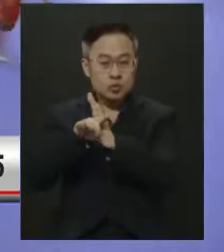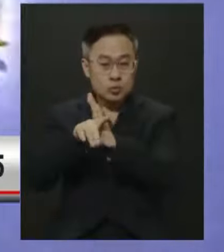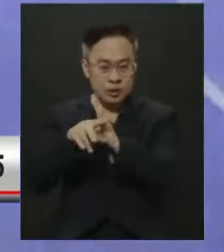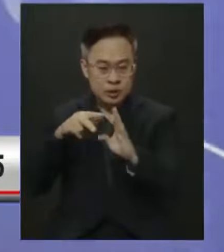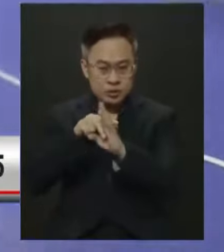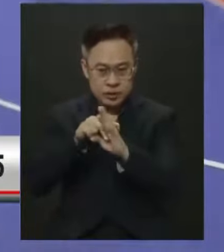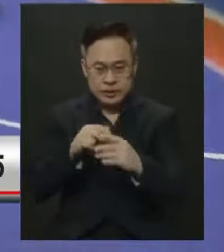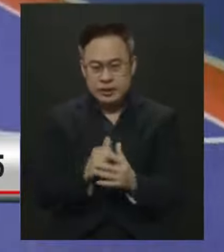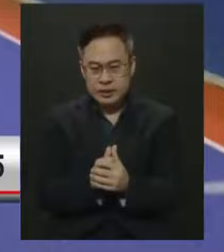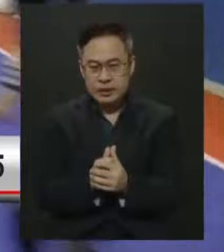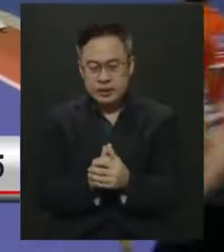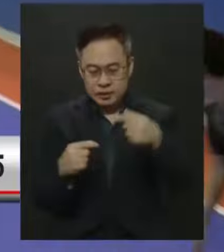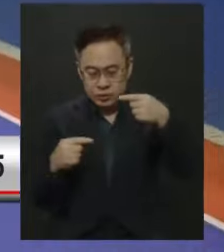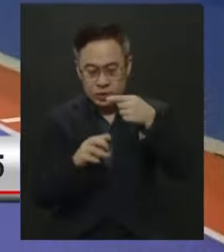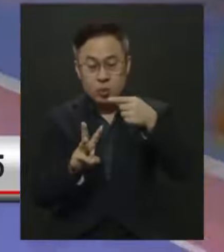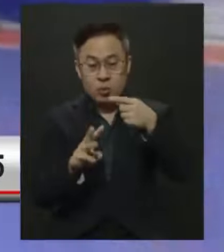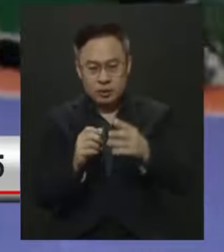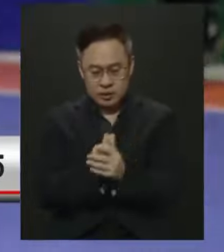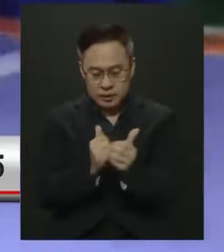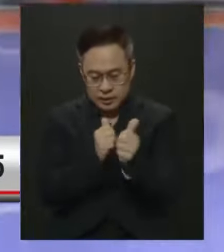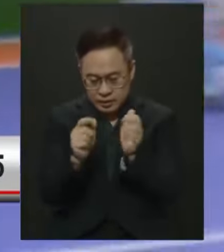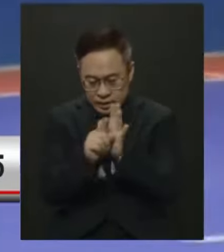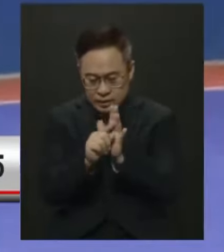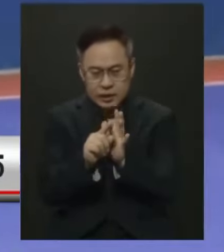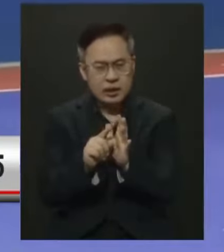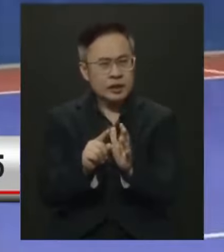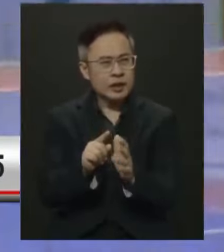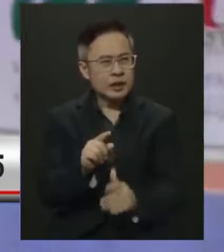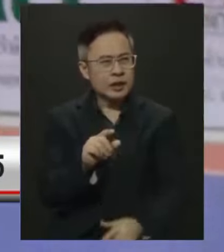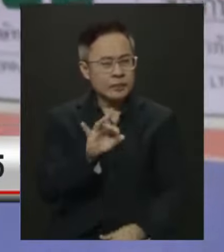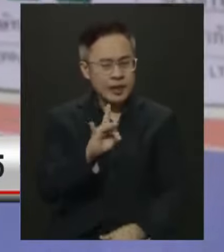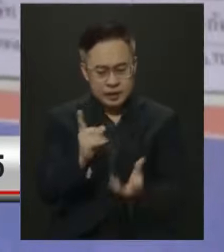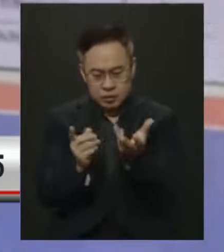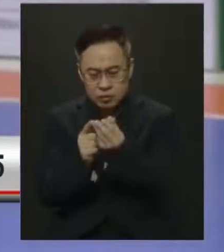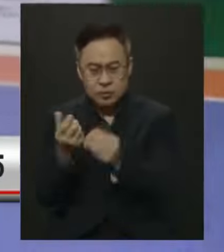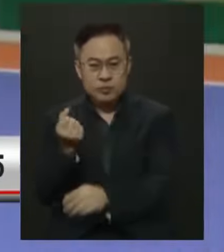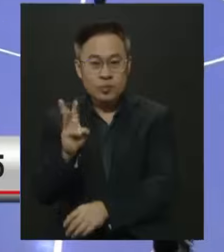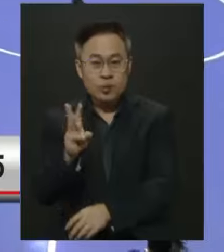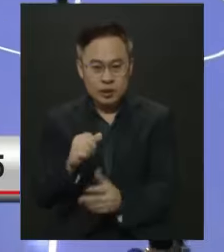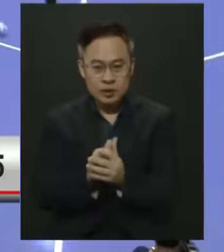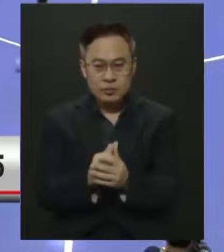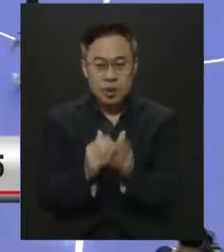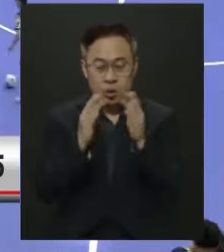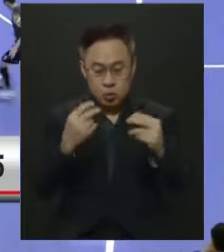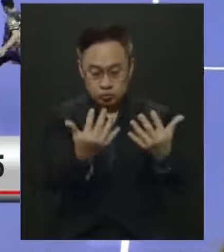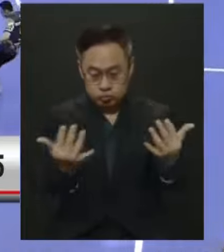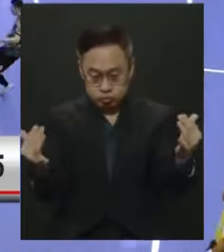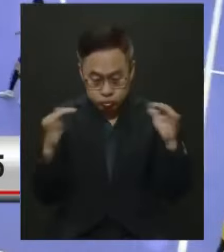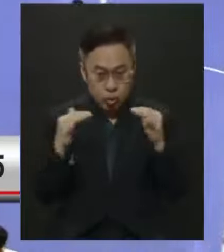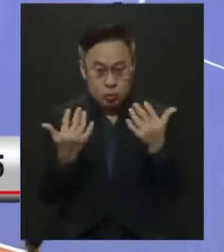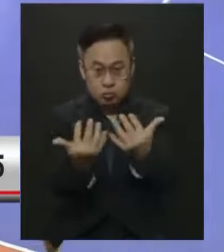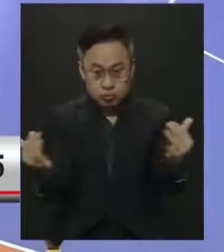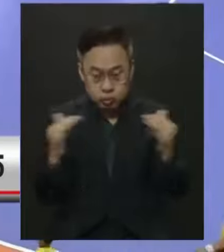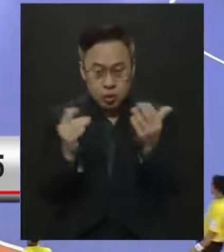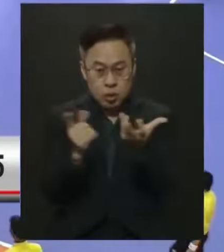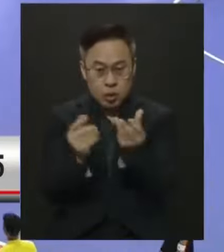จะอยู่อันดับที่6มี16แต้มจาก8นัดเกมนี้เนี่ยมีแฟนฟุตซอลเข้าไปชมเนี่ย 3,400 คนซึ่งเป็นส